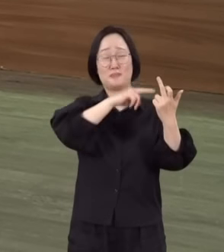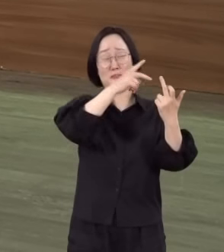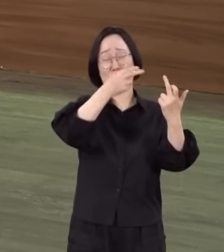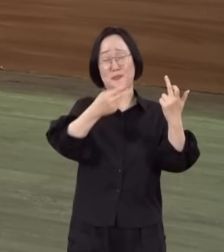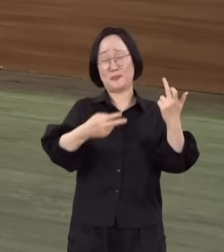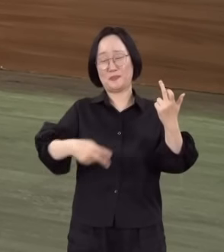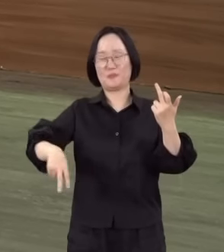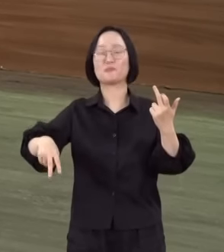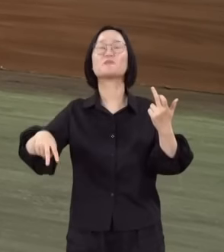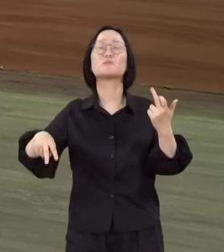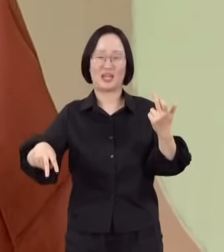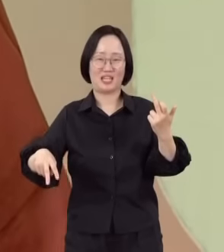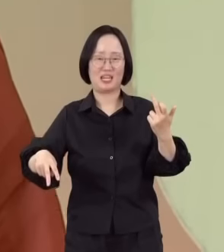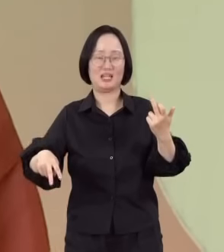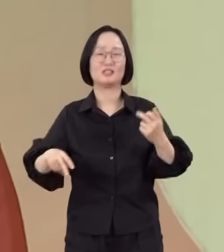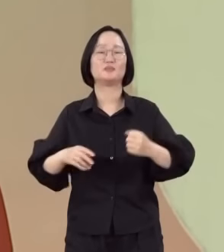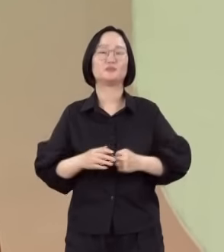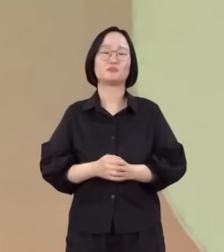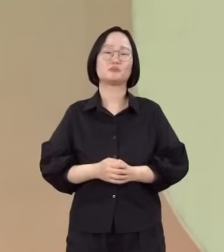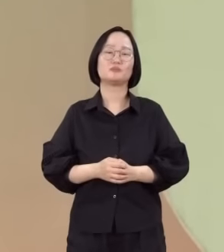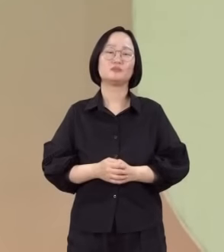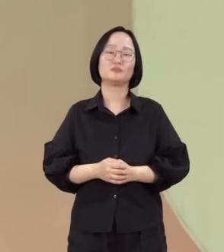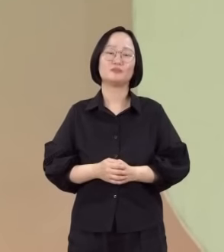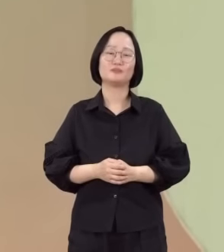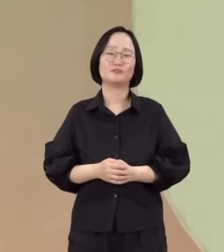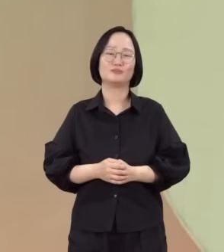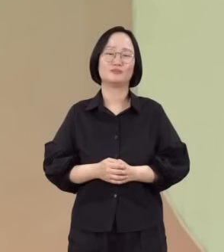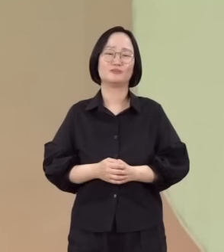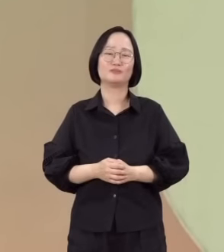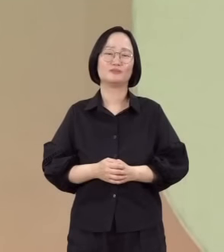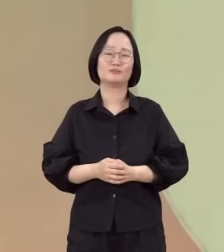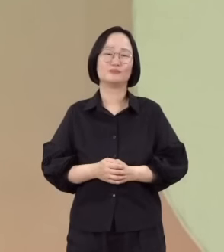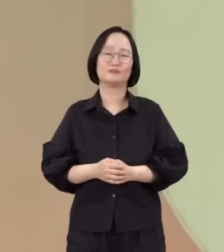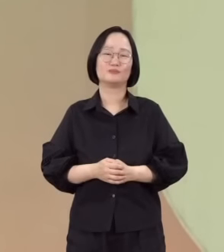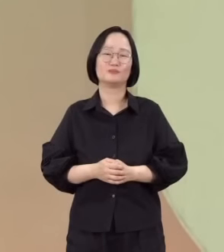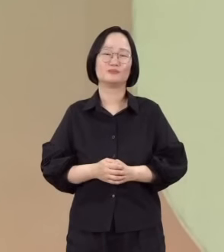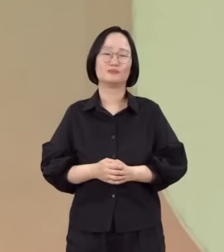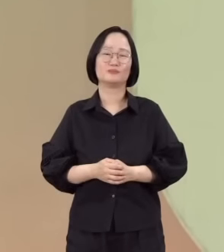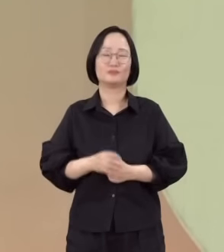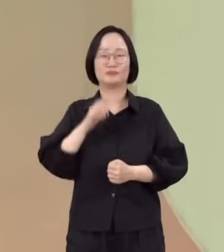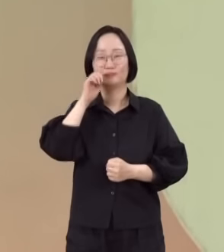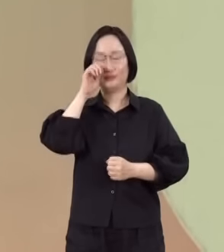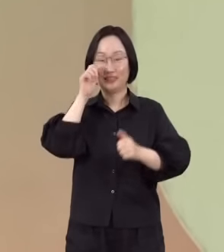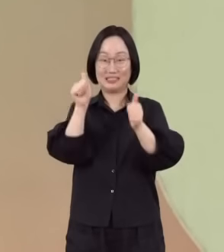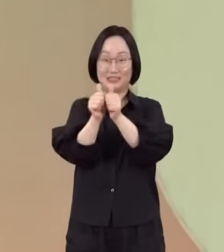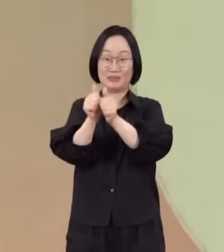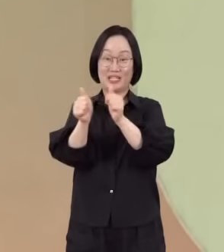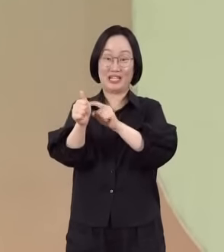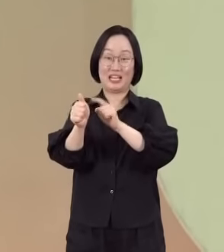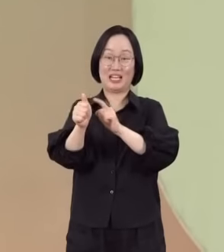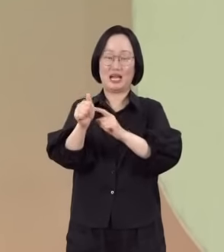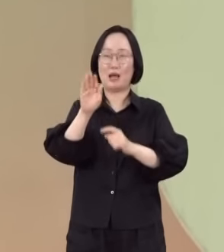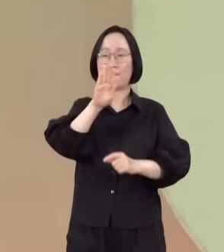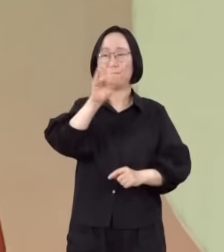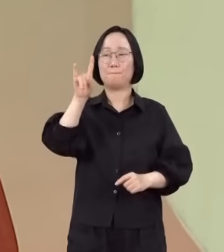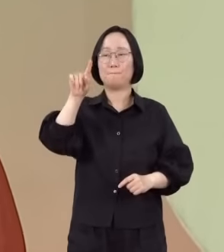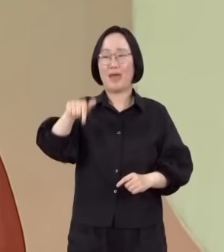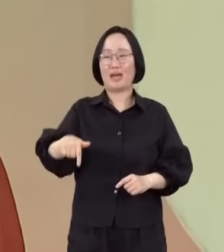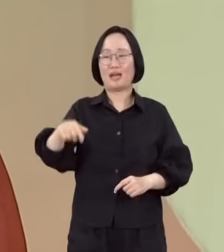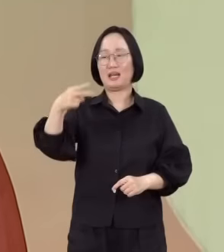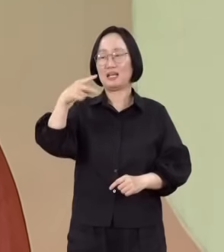내려왔는데 에구구구 그렇게 딱 내려왔는데 백담사 딱 백담사